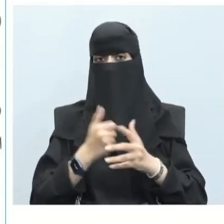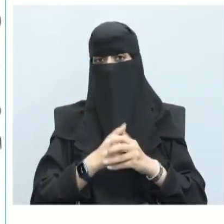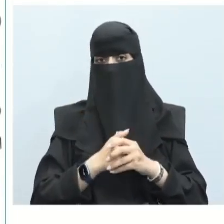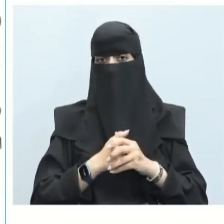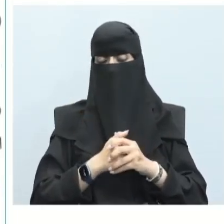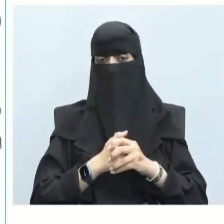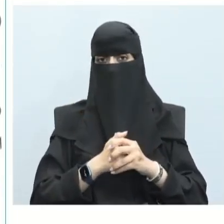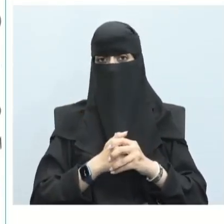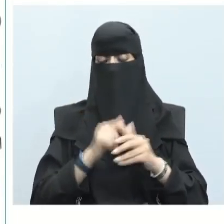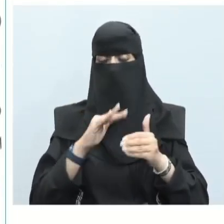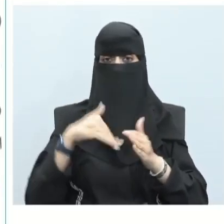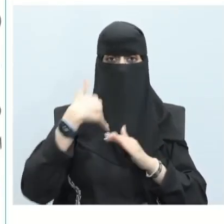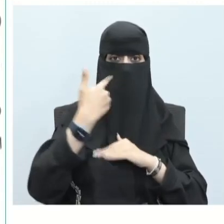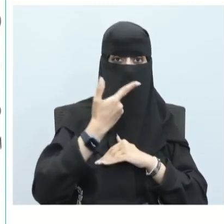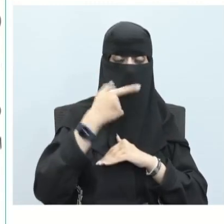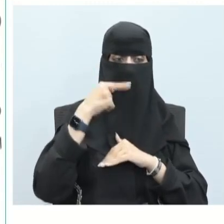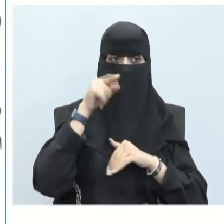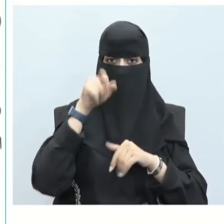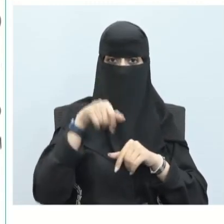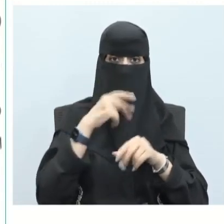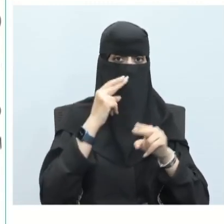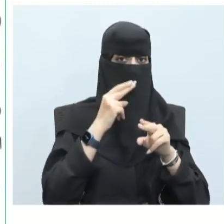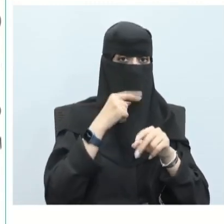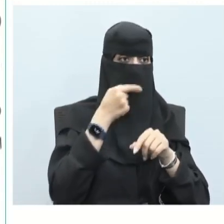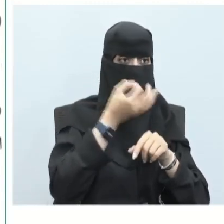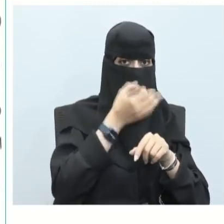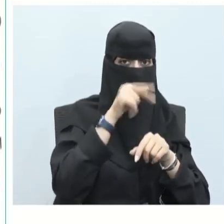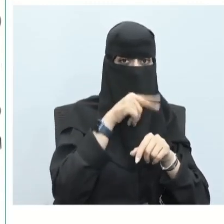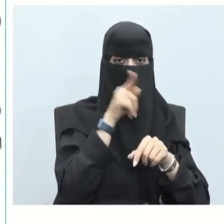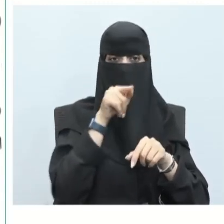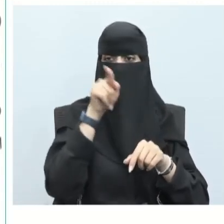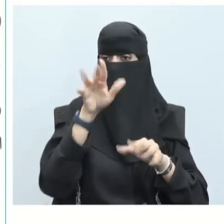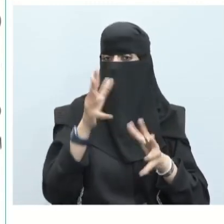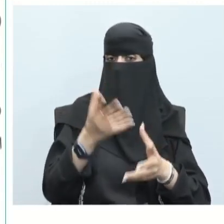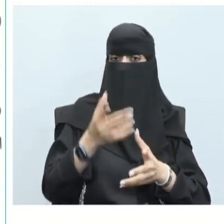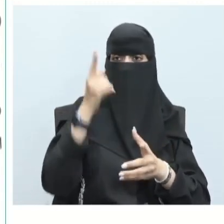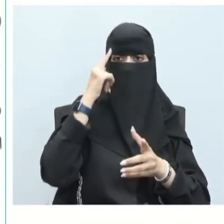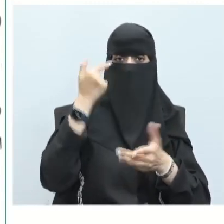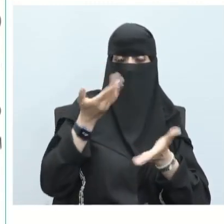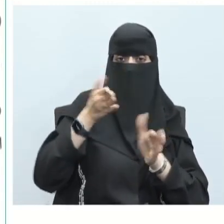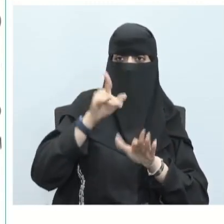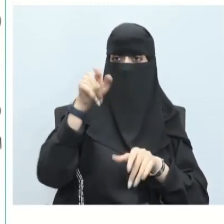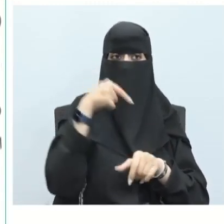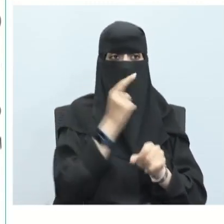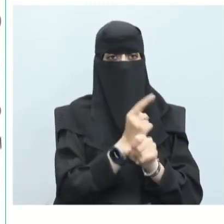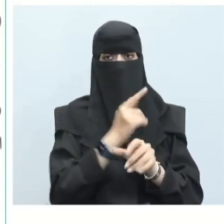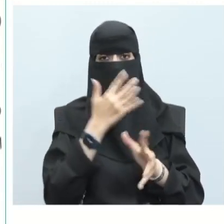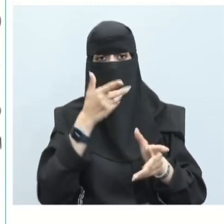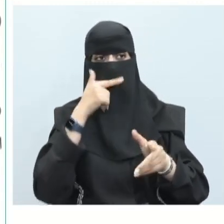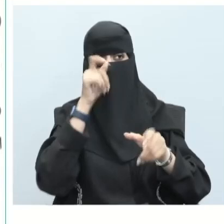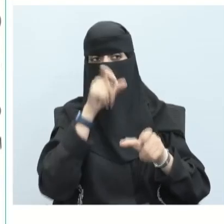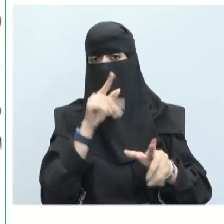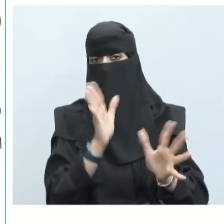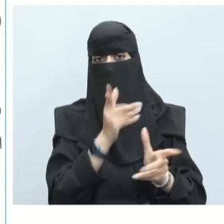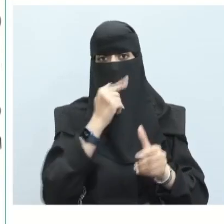فلان عندما ياتي احد ويقول هذه العباره من انت حتى تعرف اكثر من فلان